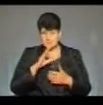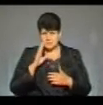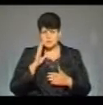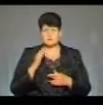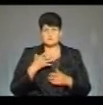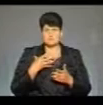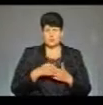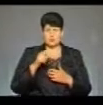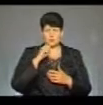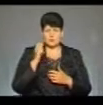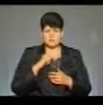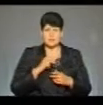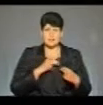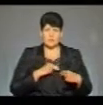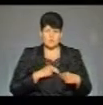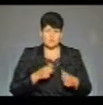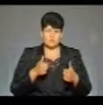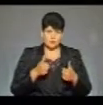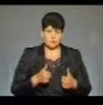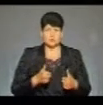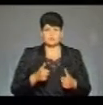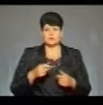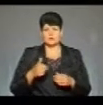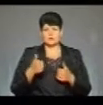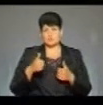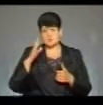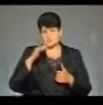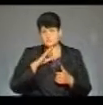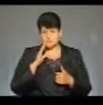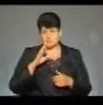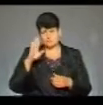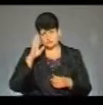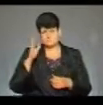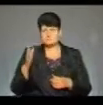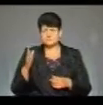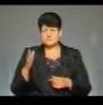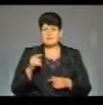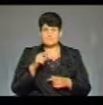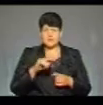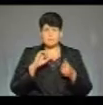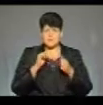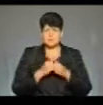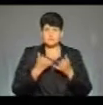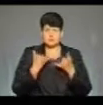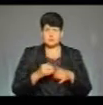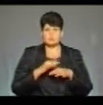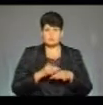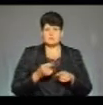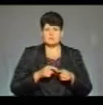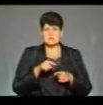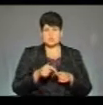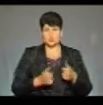хороші колеги, хороші батьки, хороші чоловіки. Саме в їх пам'ять ми сьогодні і проводимо цей